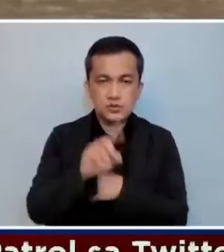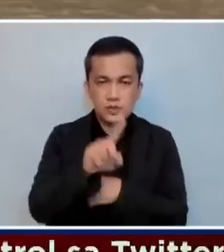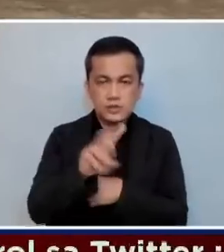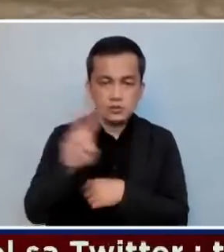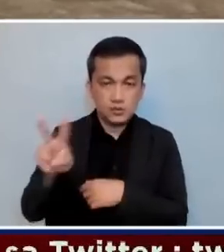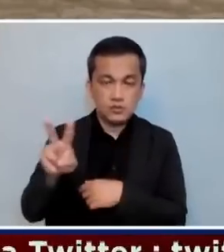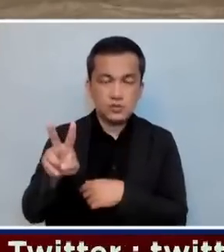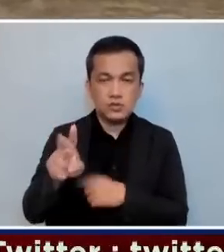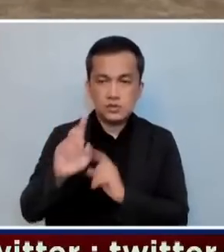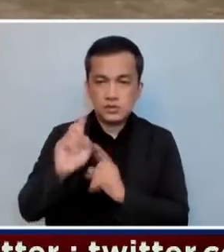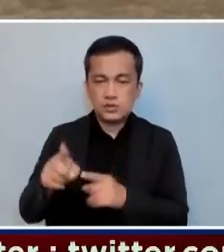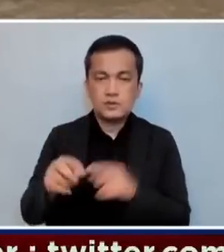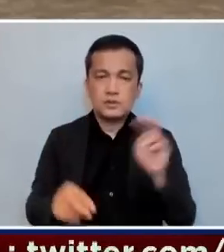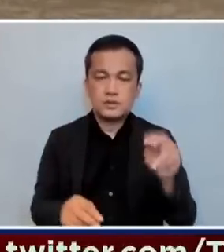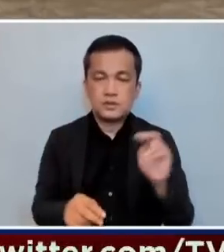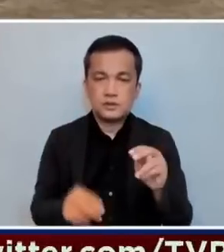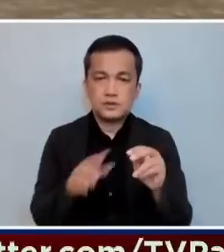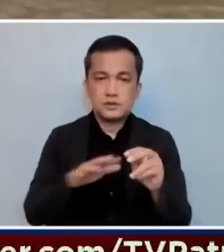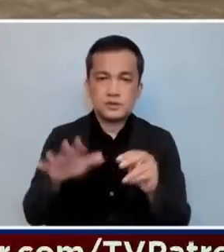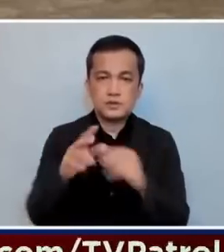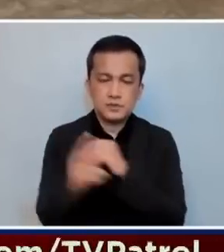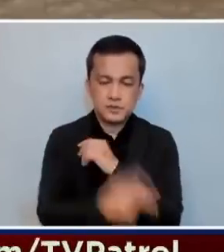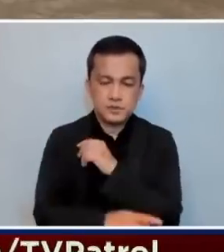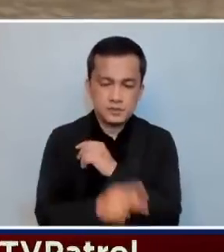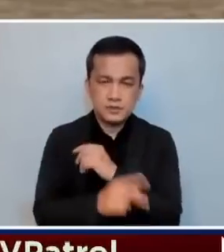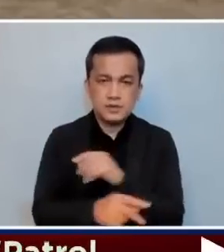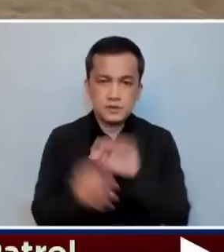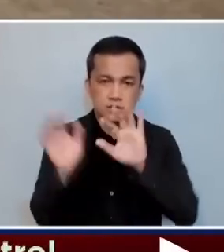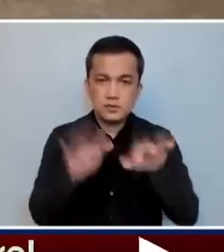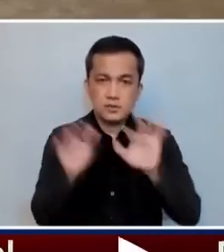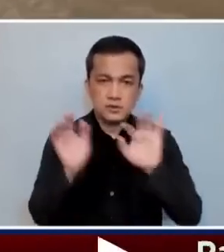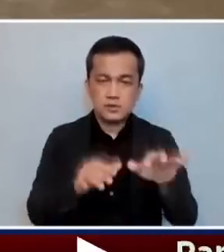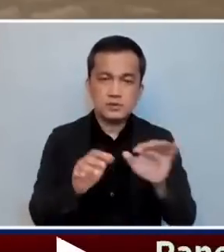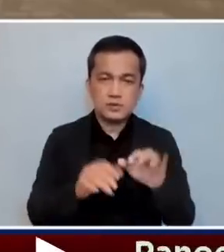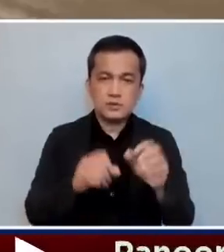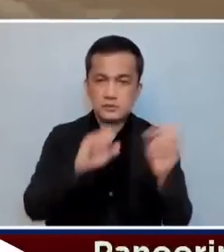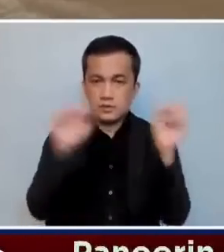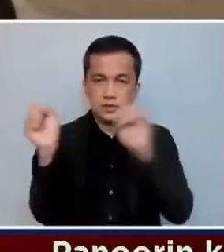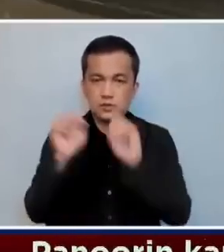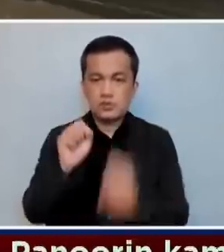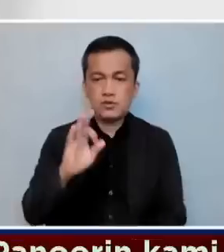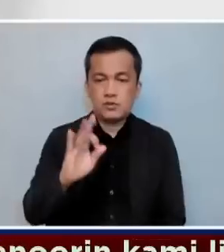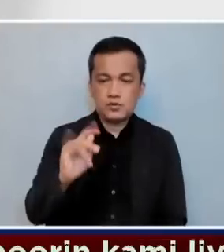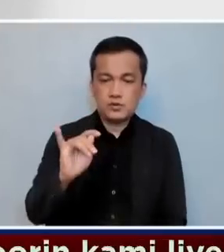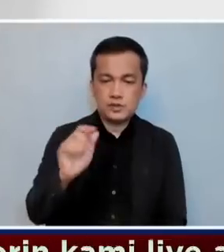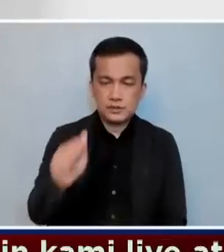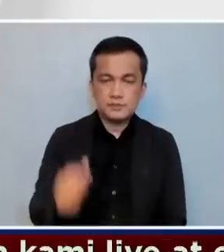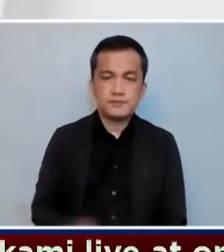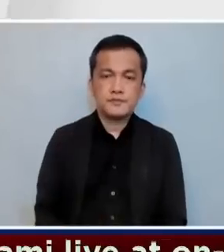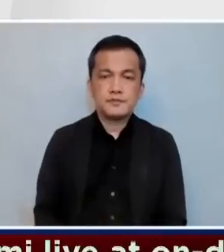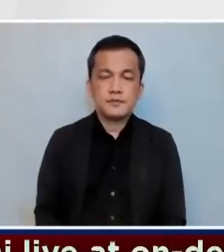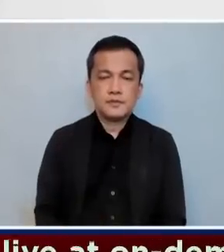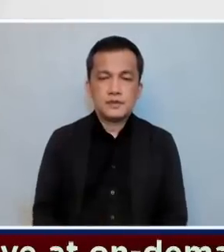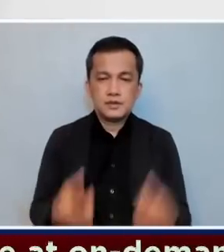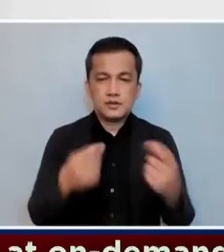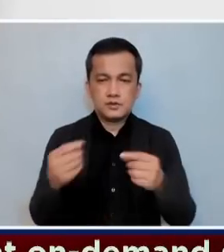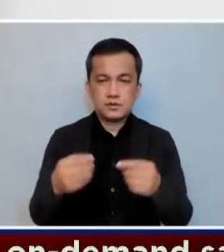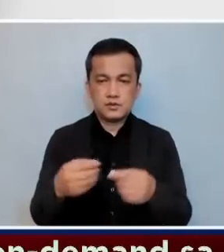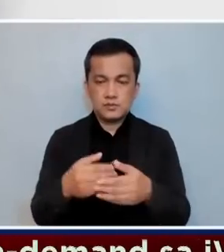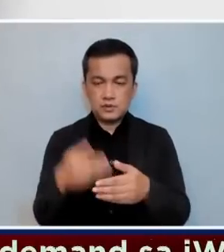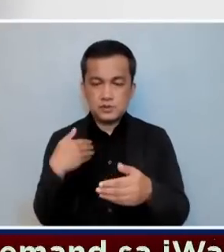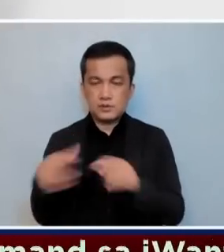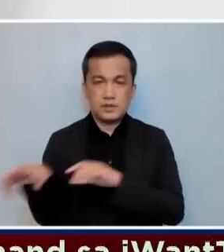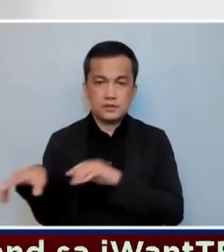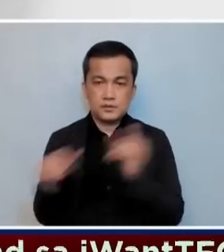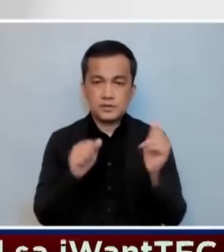sa pangangailangan ng mga lalawigang binabayo ngayon ng bagyong Florita. Nagsagawa na rin ng preemptive evacuation